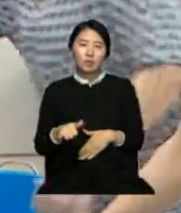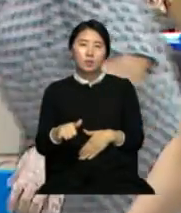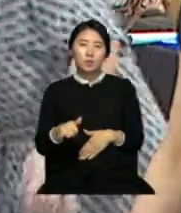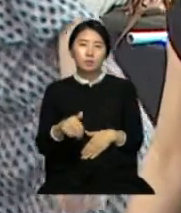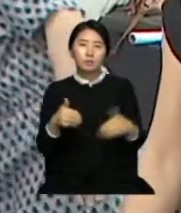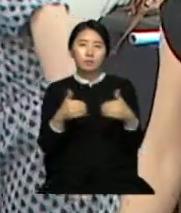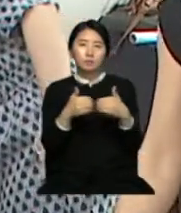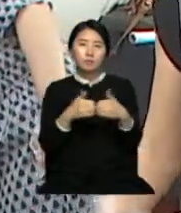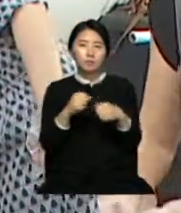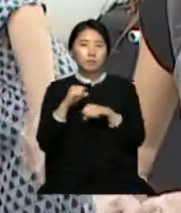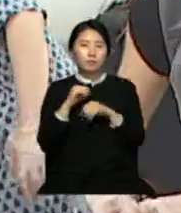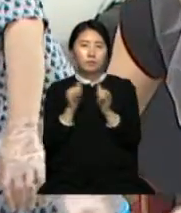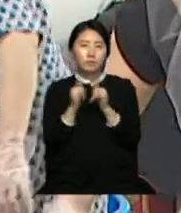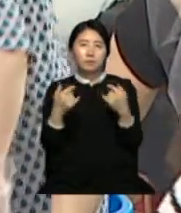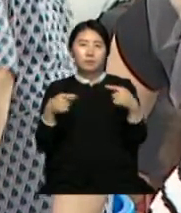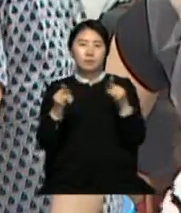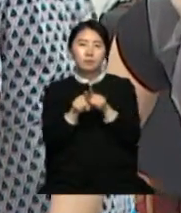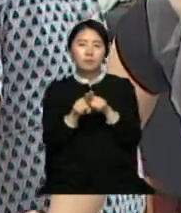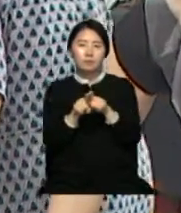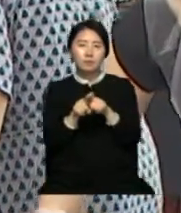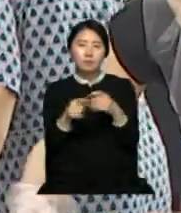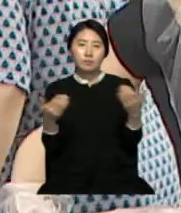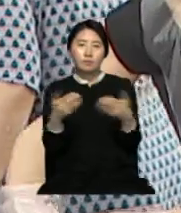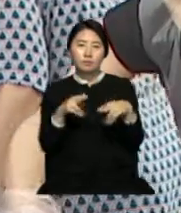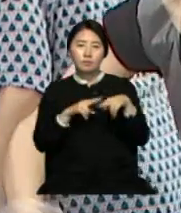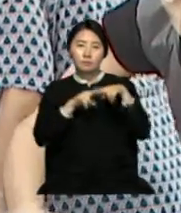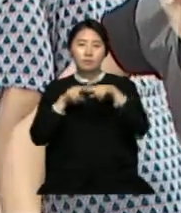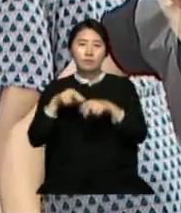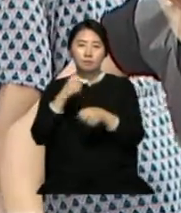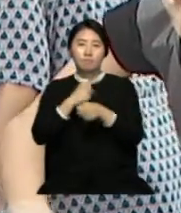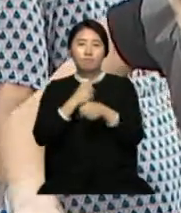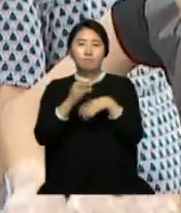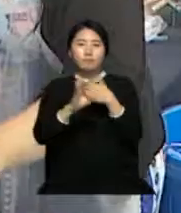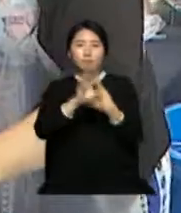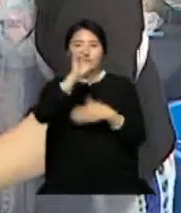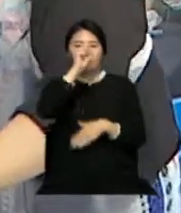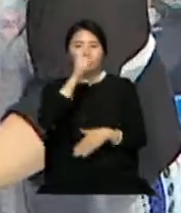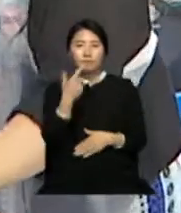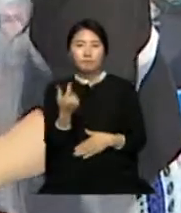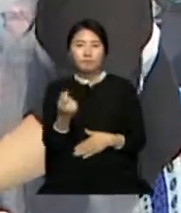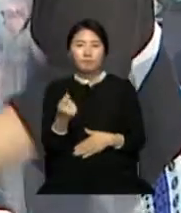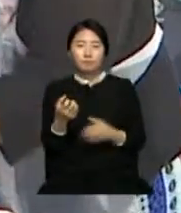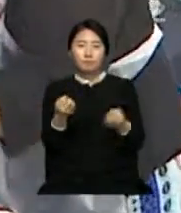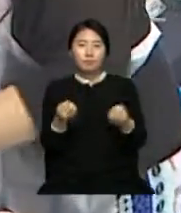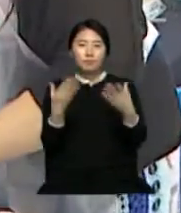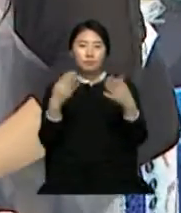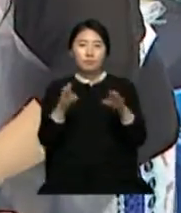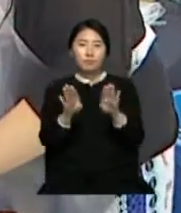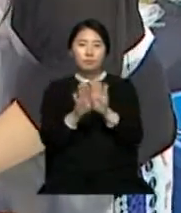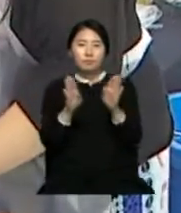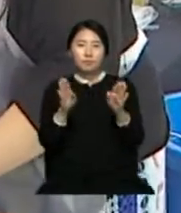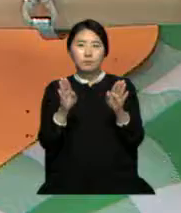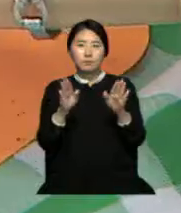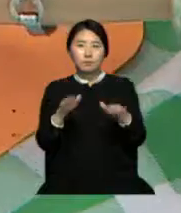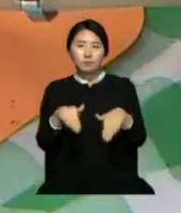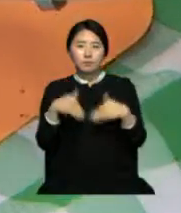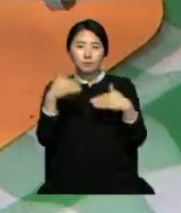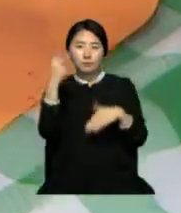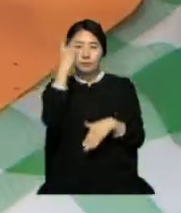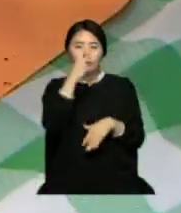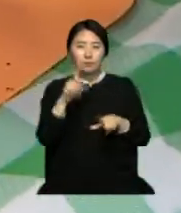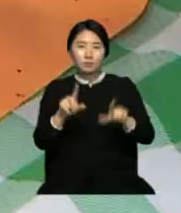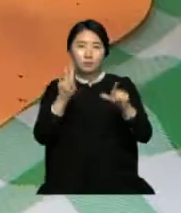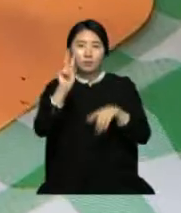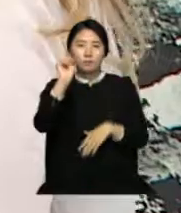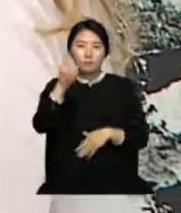저희 참전용사들하고 같이 이런 자리를 했으면 합니다. 행사를 주최한 남부보훈지청은 이 자리가